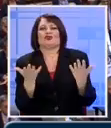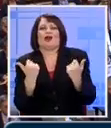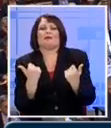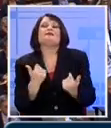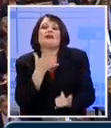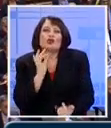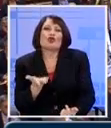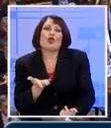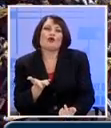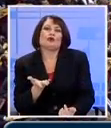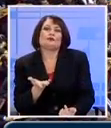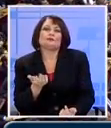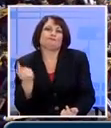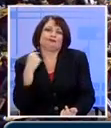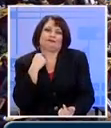τίθεται βέβαια το ερώτημα.